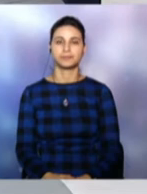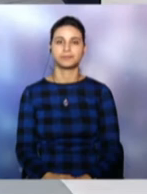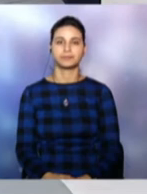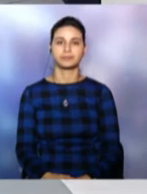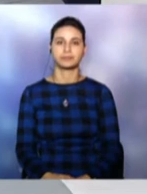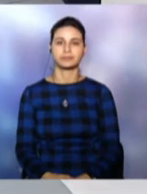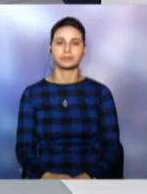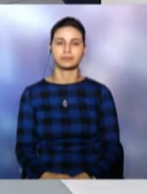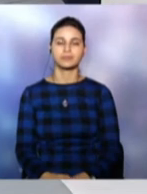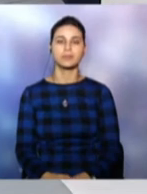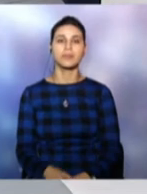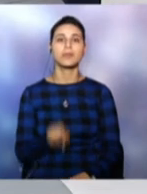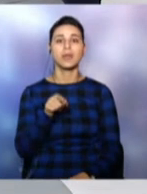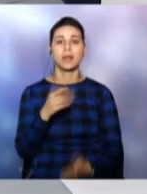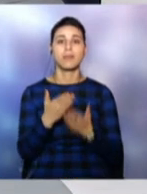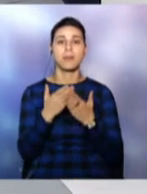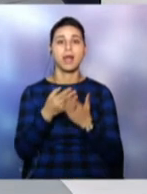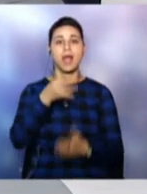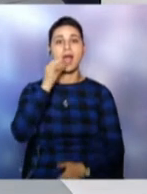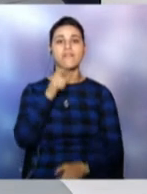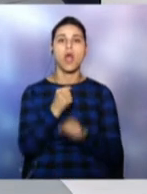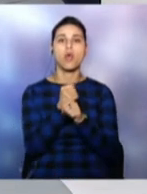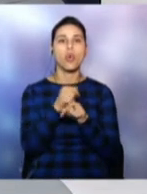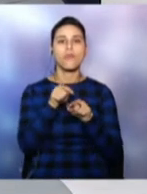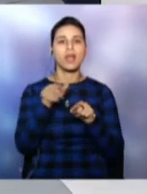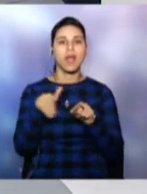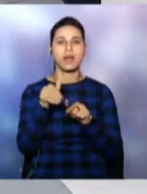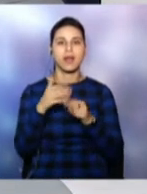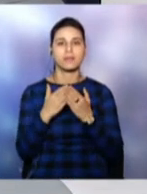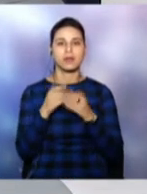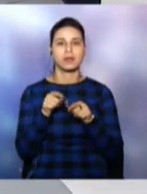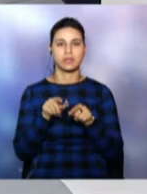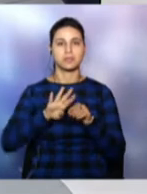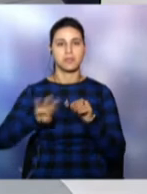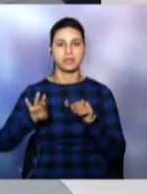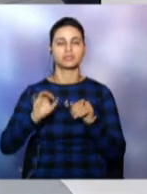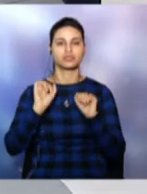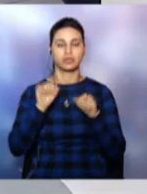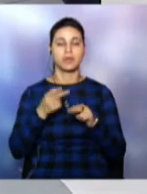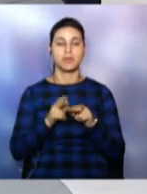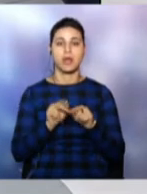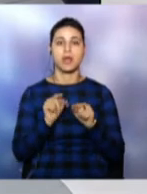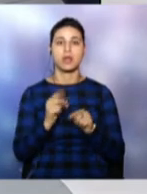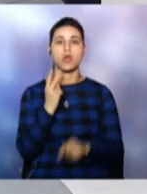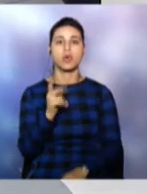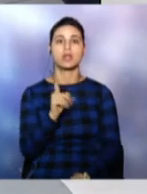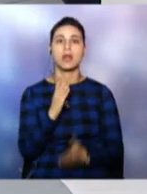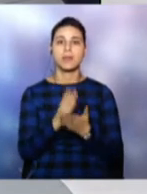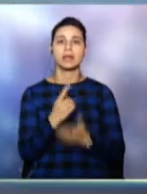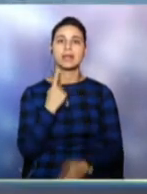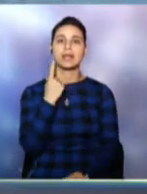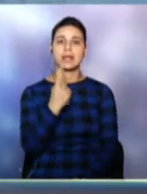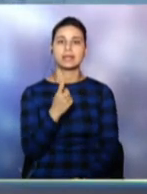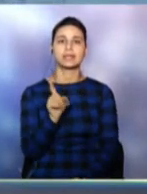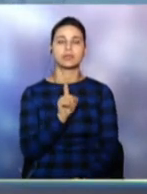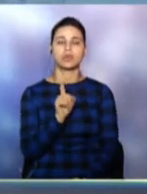კოფეინ უკოფეინ ყავას, არა კოფეინ გამოცლილ ყავას. ახლა ამ შემთხვევაში აქ ორი რამ არის. ერთი